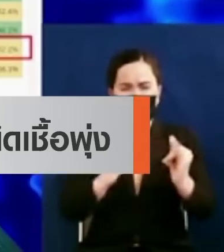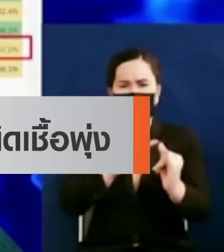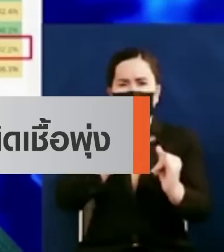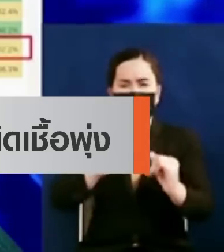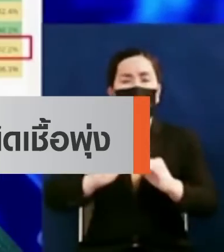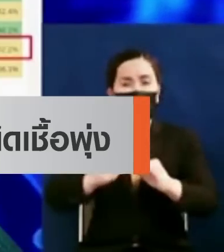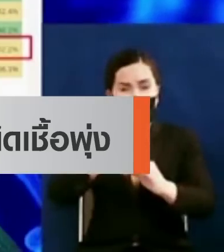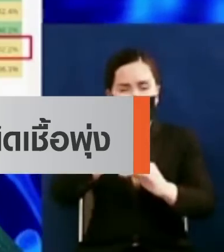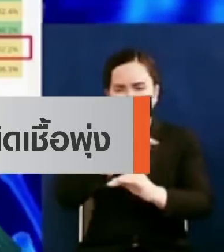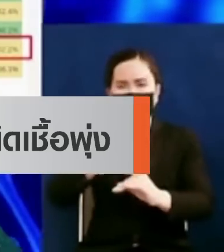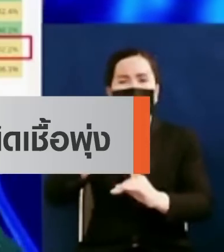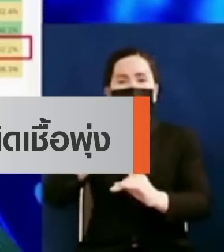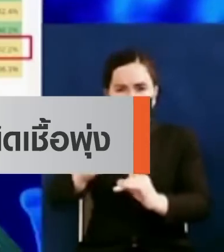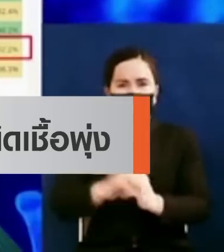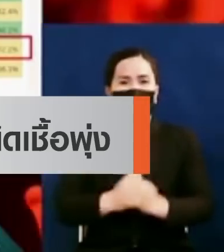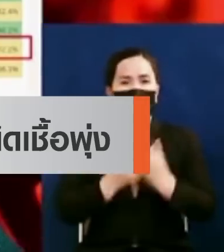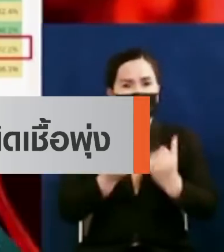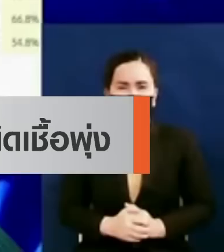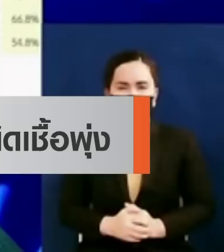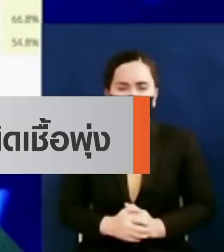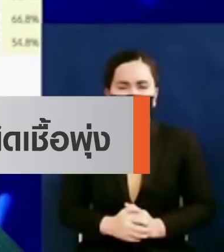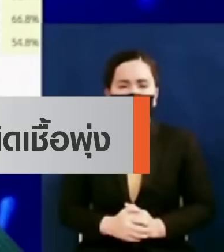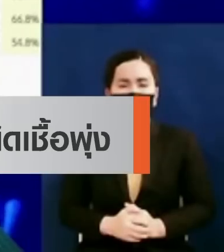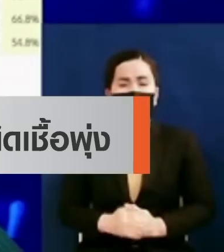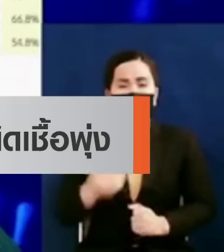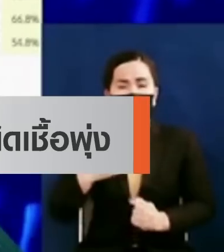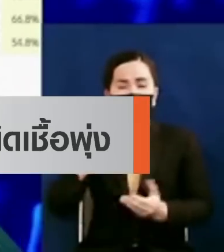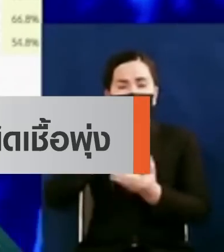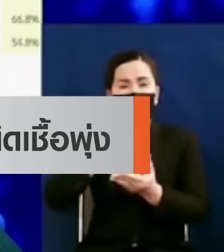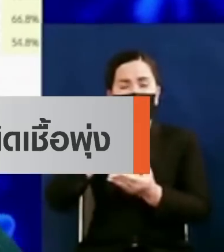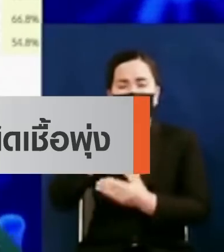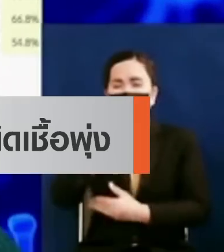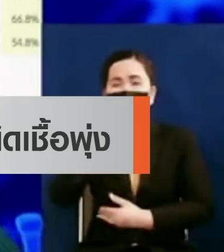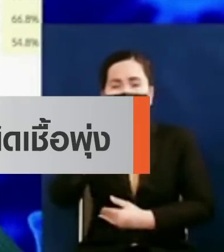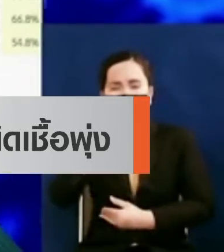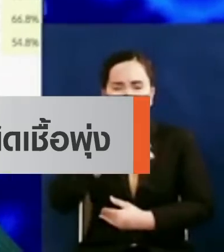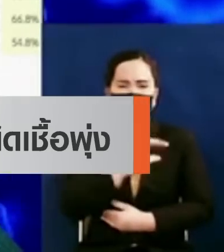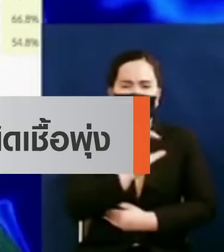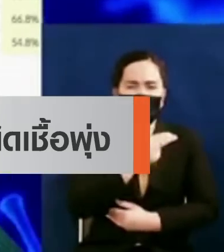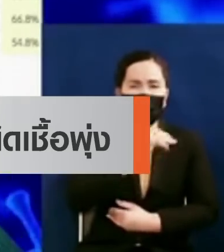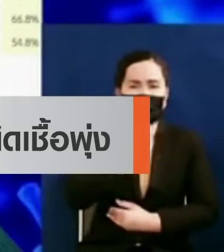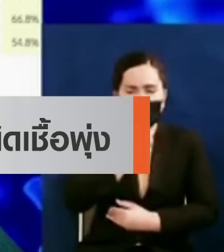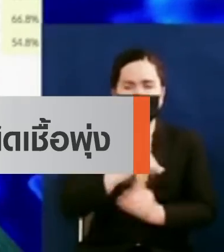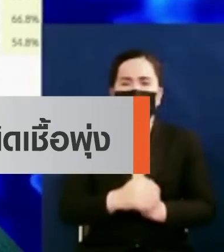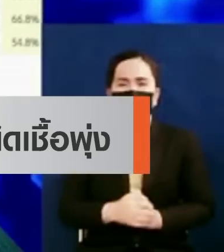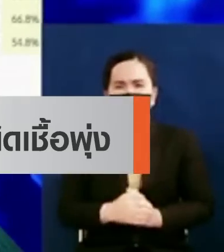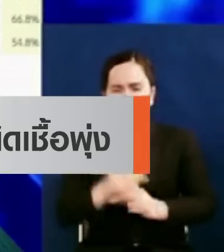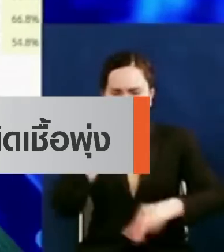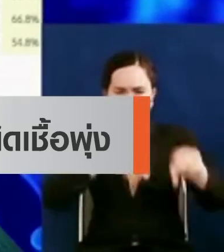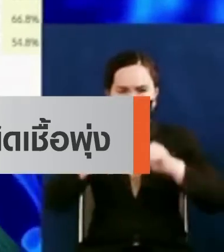รุงเทพและปริมณฑลรวมทุกสังกัดเตียงระดับ1สีเขียวอัตราครองเตียงอยู่ที่